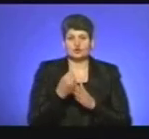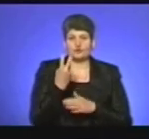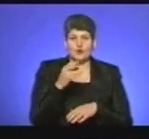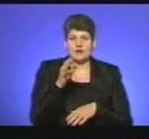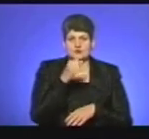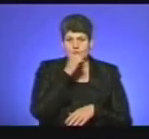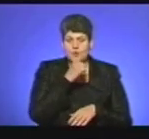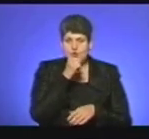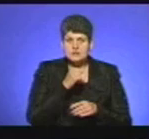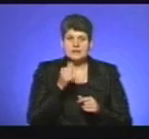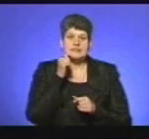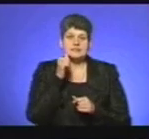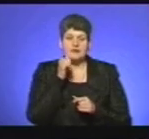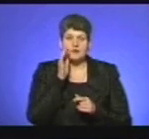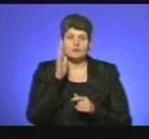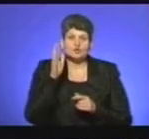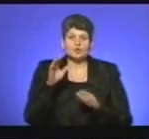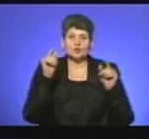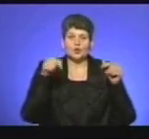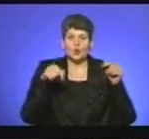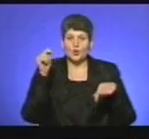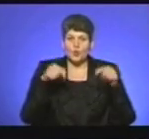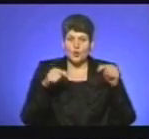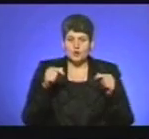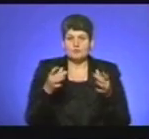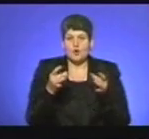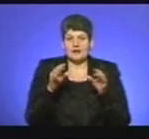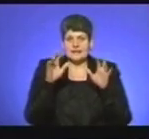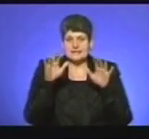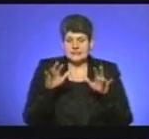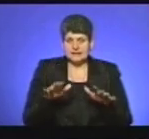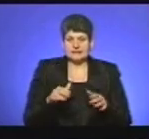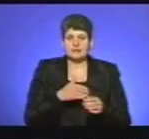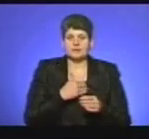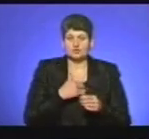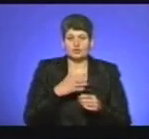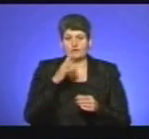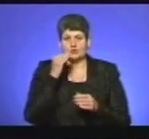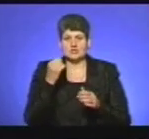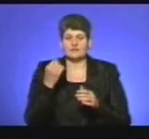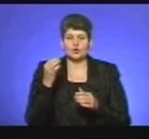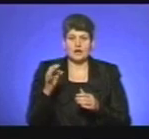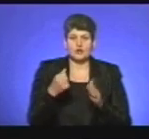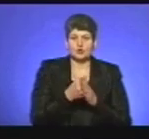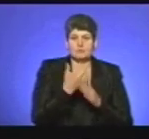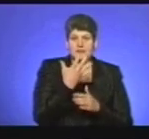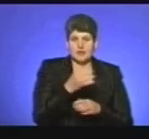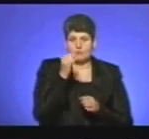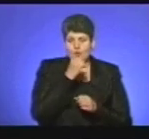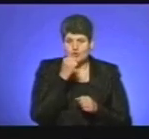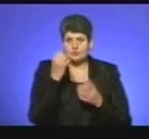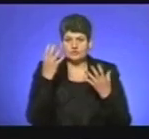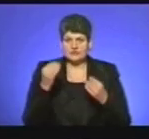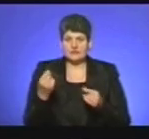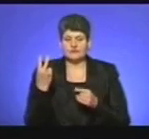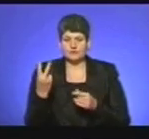градусів морозу. На завтра прогнозують дощ, подекуди з мокрим снігом. Температура повітря вночі – від 0 до 5 градусів морозу, вдень